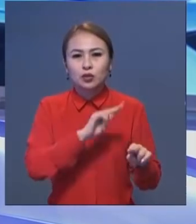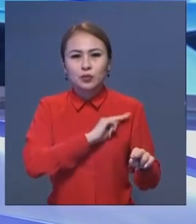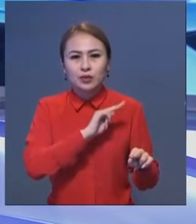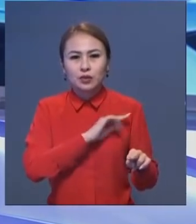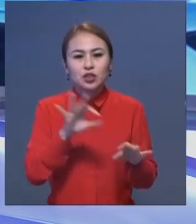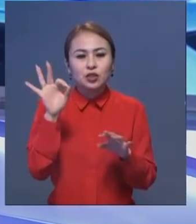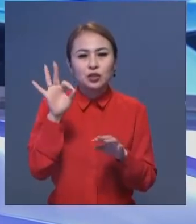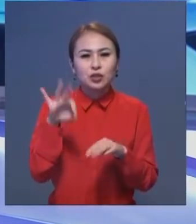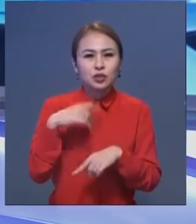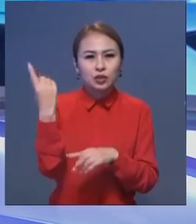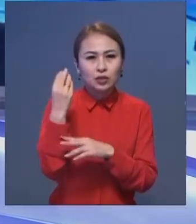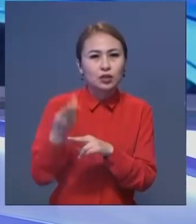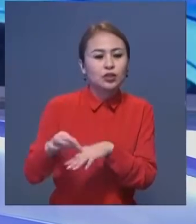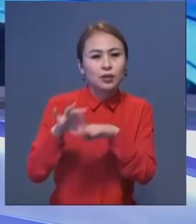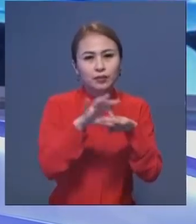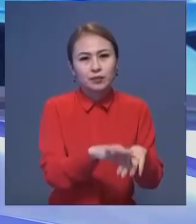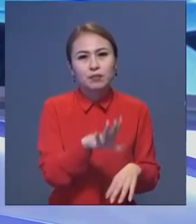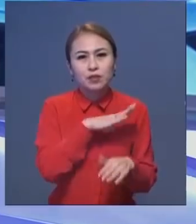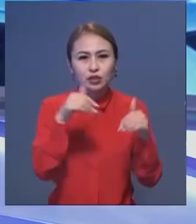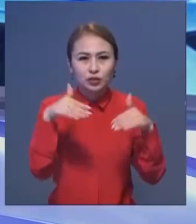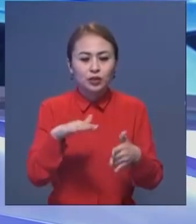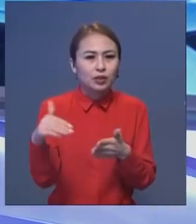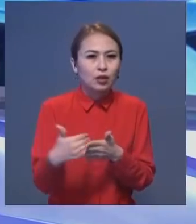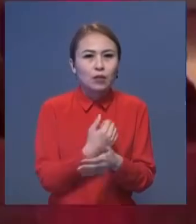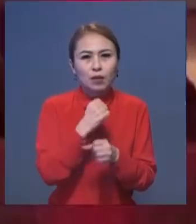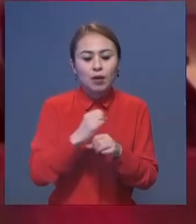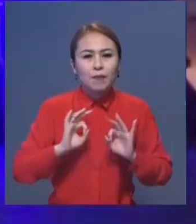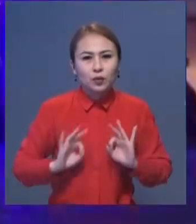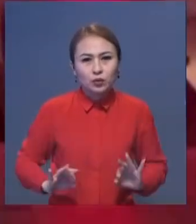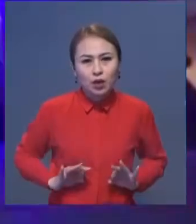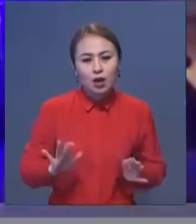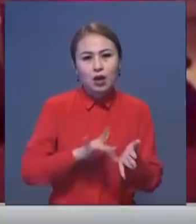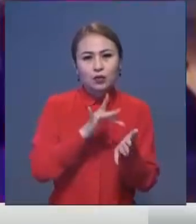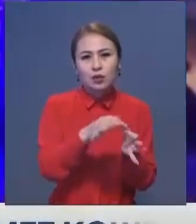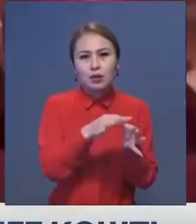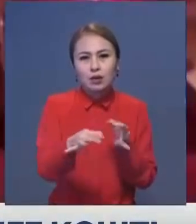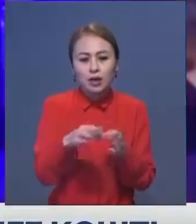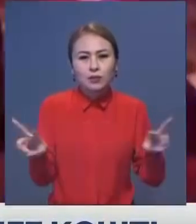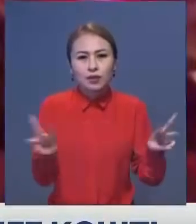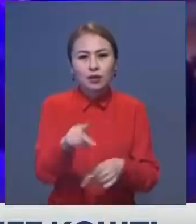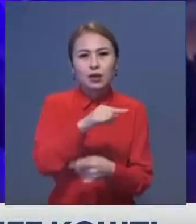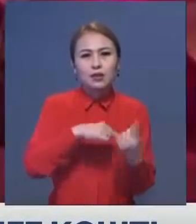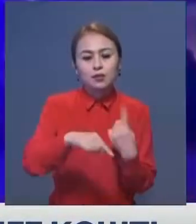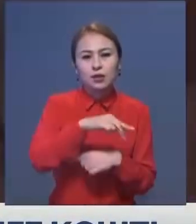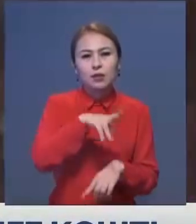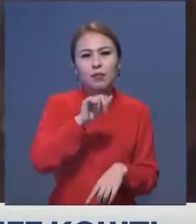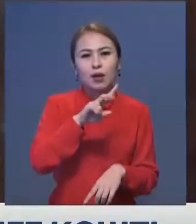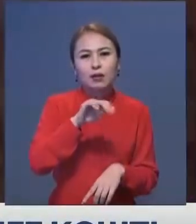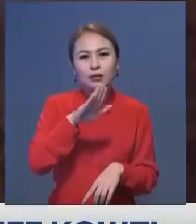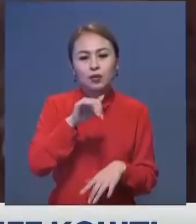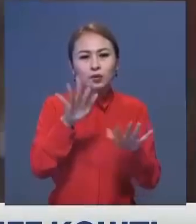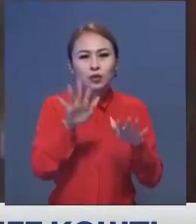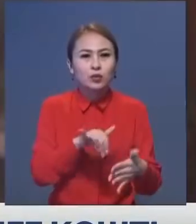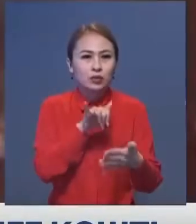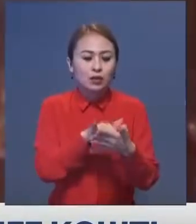бағытында жұмыс істейтін жедел штабтың шешімі. Штабтың жаңартылған құрамына прокуратура, аудан, қала әкімдері мен кәсіпкерлер